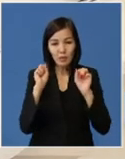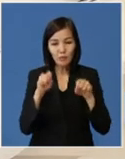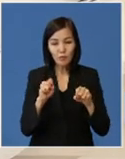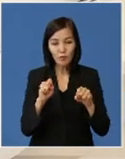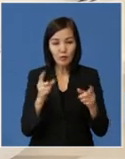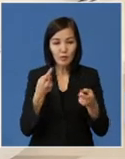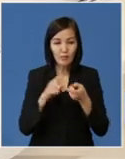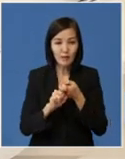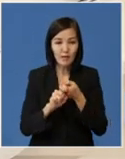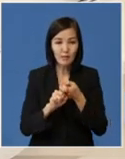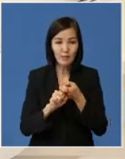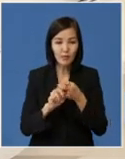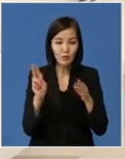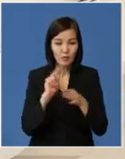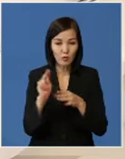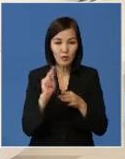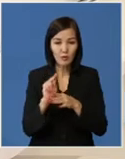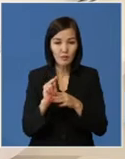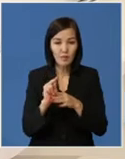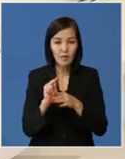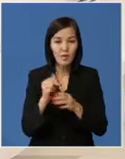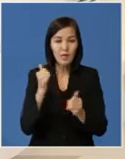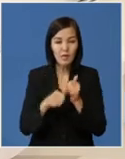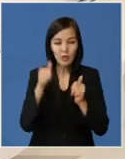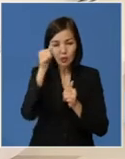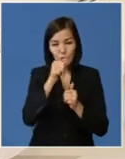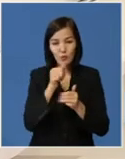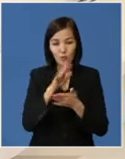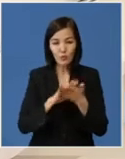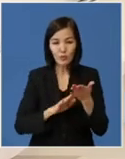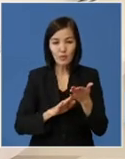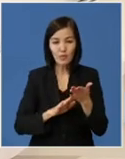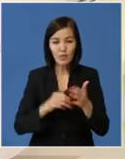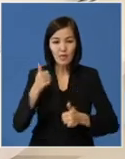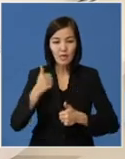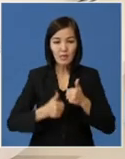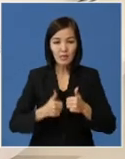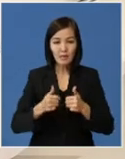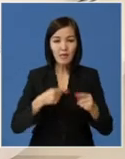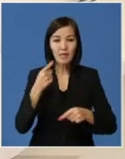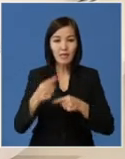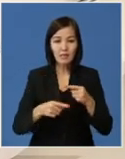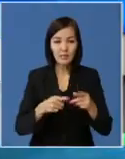байланыс орнатудың жолдарын көрсетіп отырмыз. Слет жылда өткізіледі. Мұнан соң эстафетаны аудандарға береміз.